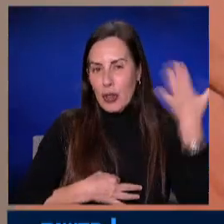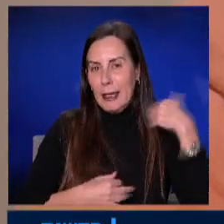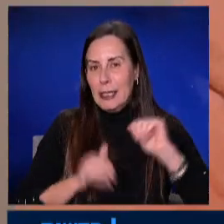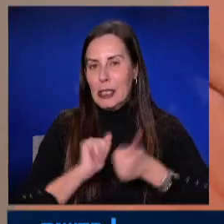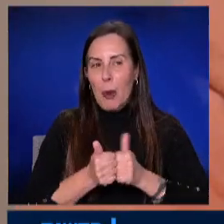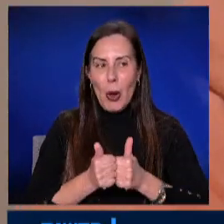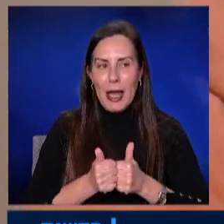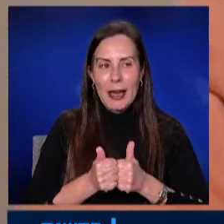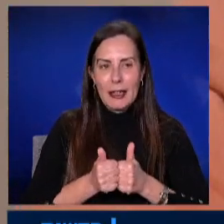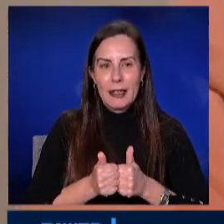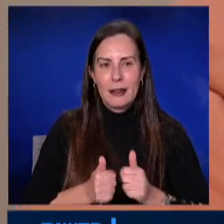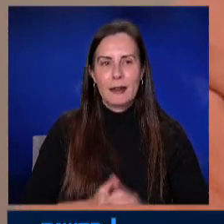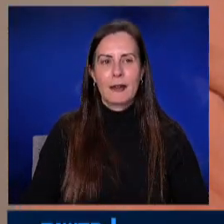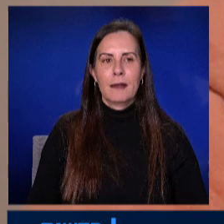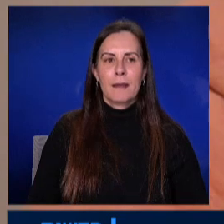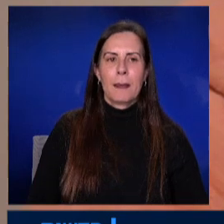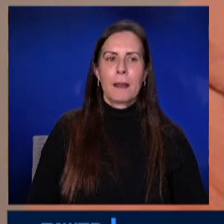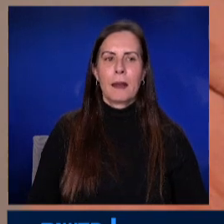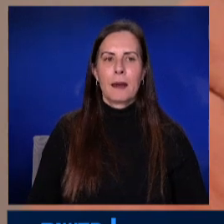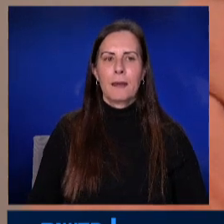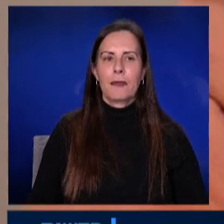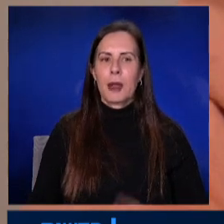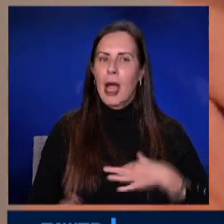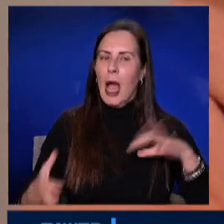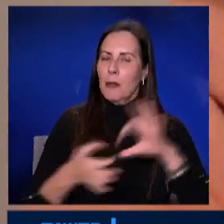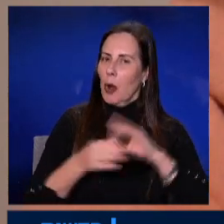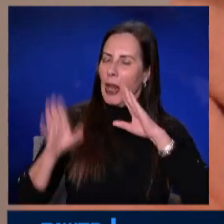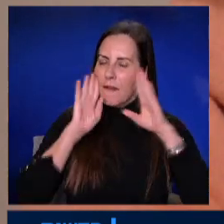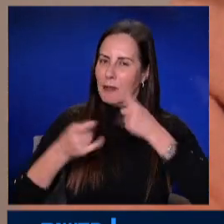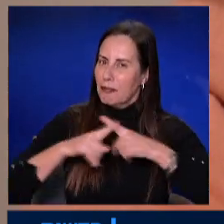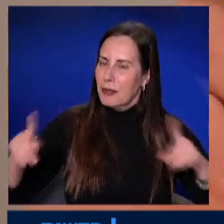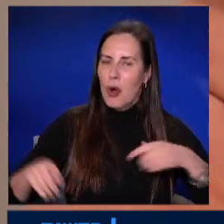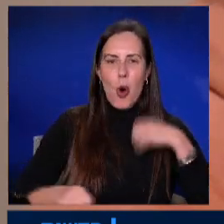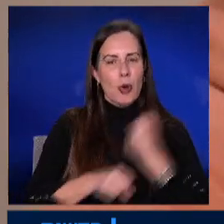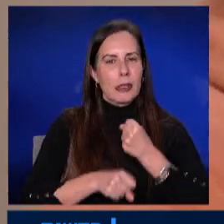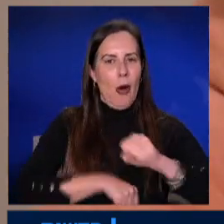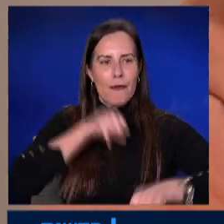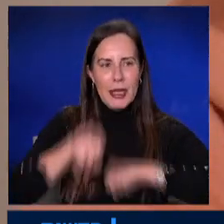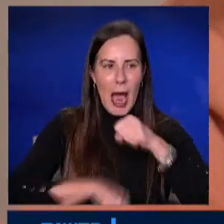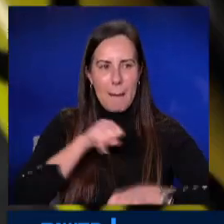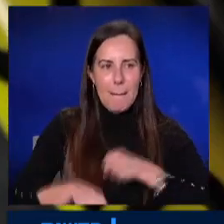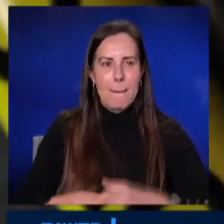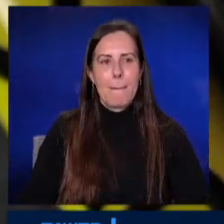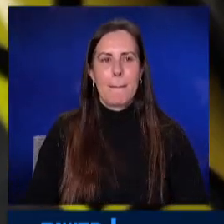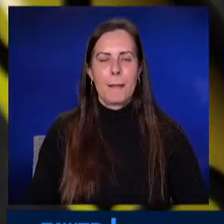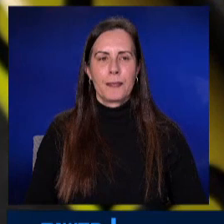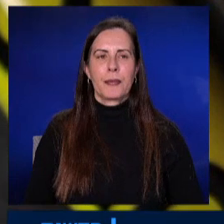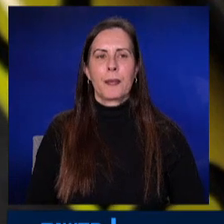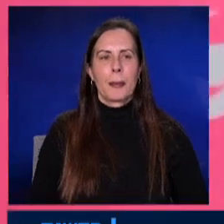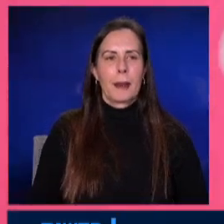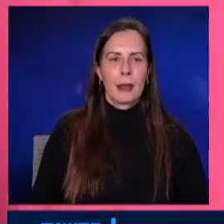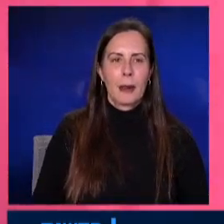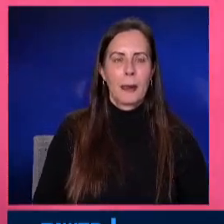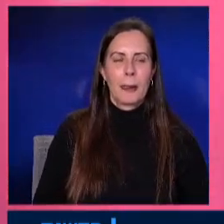בודן כמר ורזיש מקדם, סדוי רסונאי דושתי מוסון, יו... הבוסקלוני